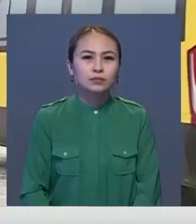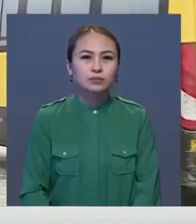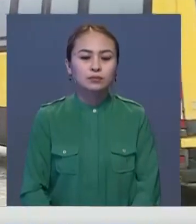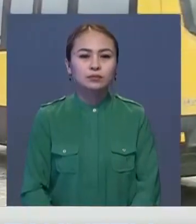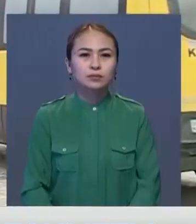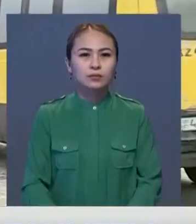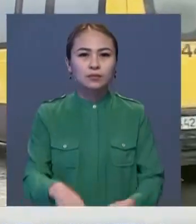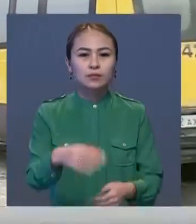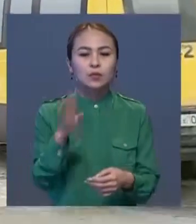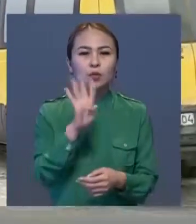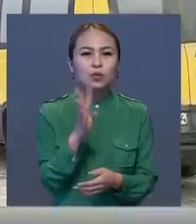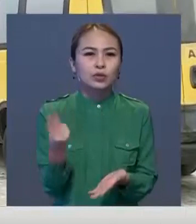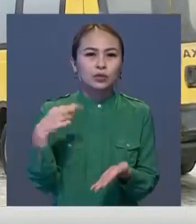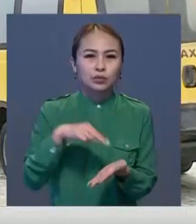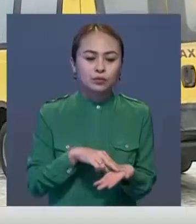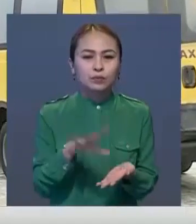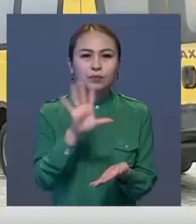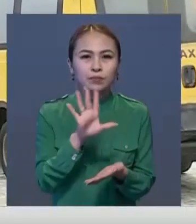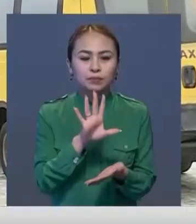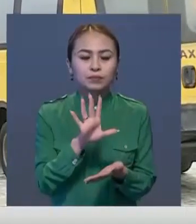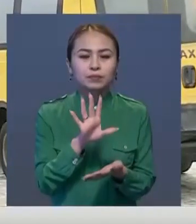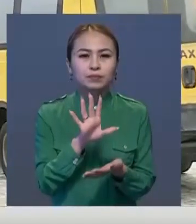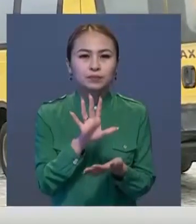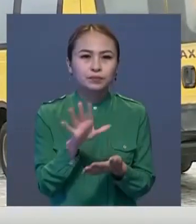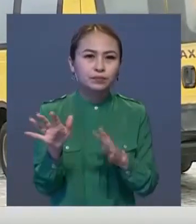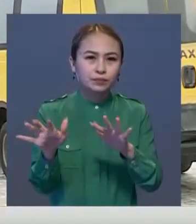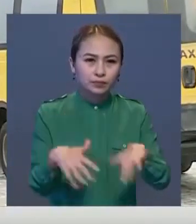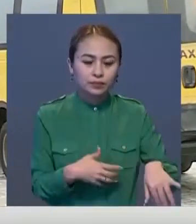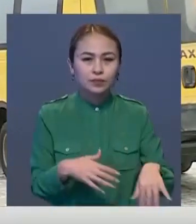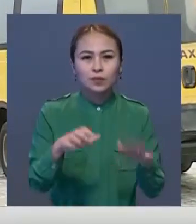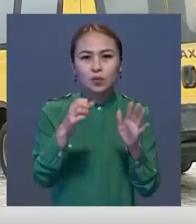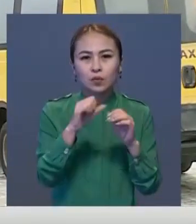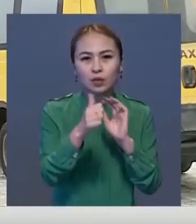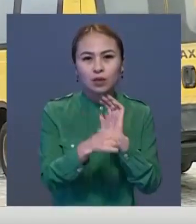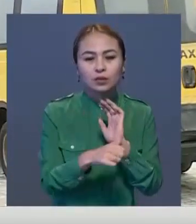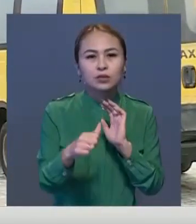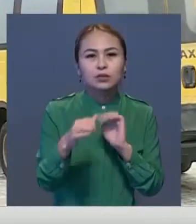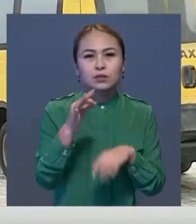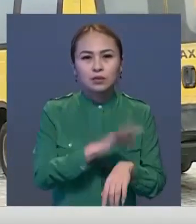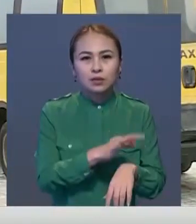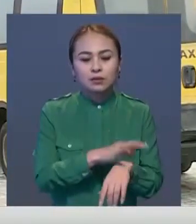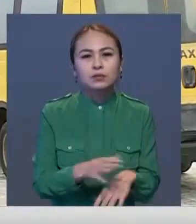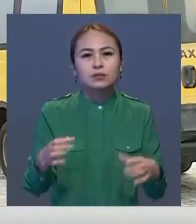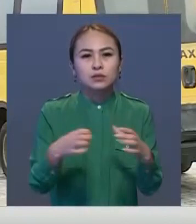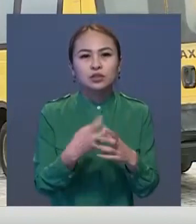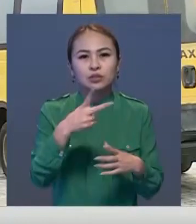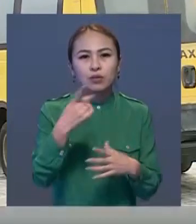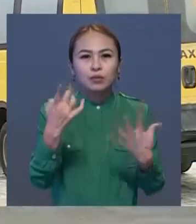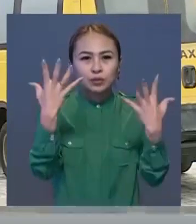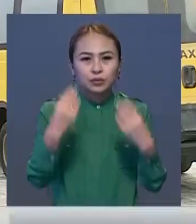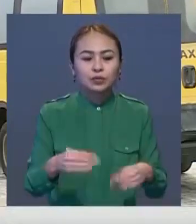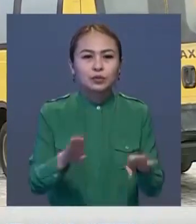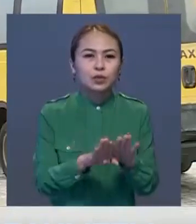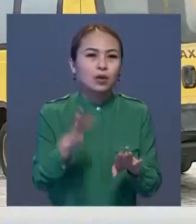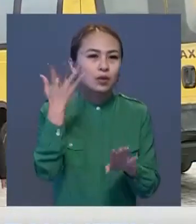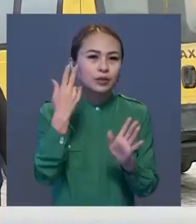4-те тұрып 5-те осы жерден көлігімді автобусымды алып шығам. Содан 16 сағат жұмыс істегенде менің алатыным 21 күн жұмыс істегенде